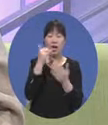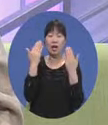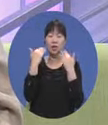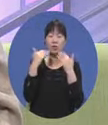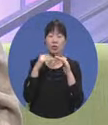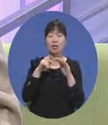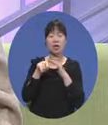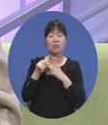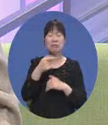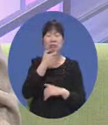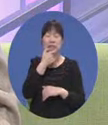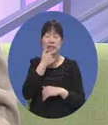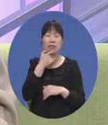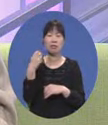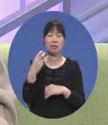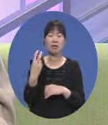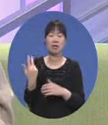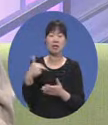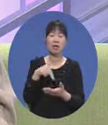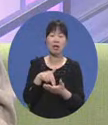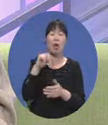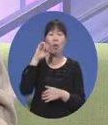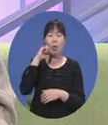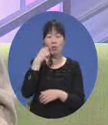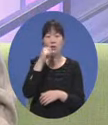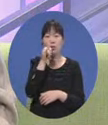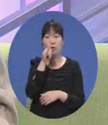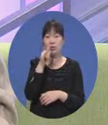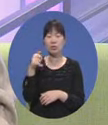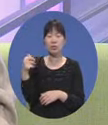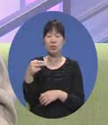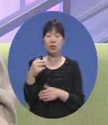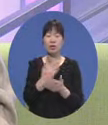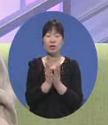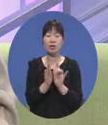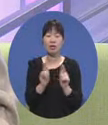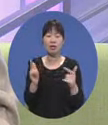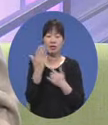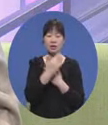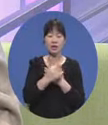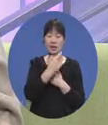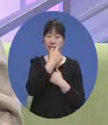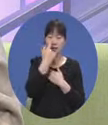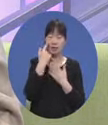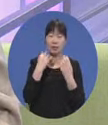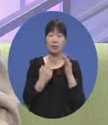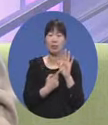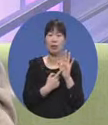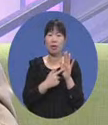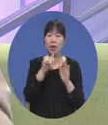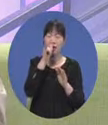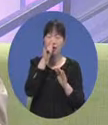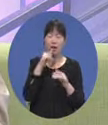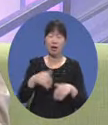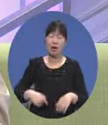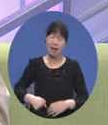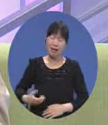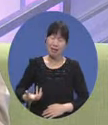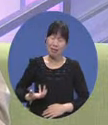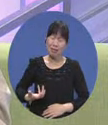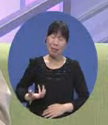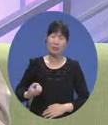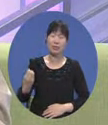굉장히 싫어합니다. 네. 그리고 일어나는 걸 어려워하고요. 그다음에 여러 가지 신체 증상을 많이 표현합니다.